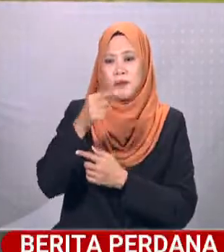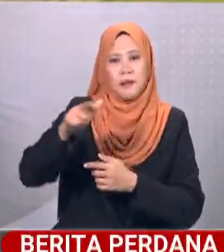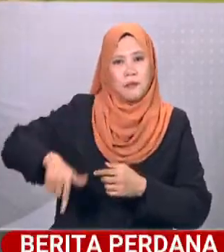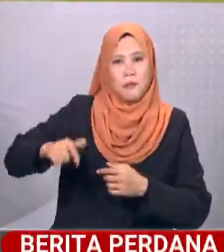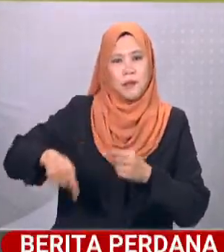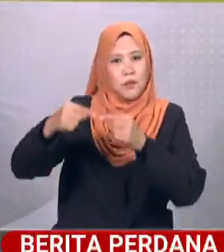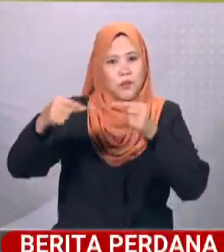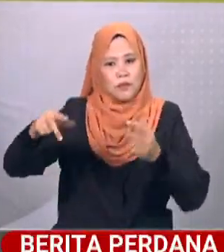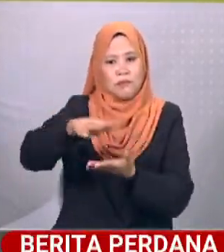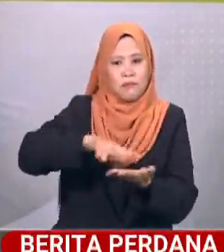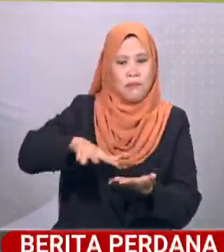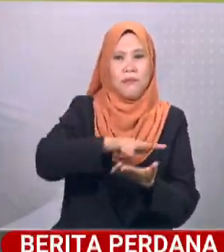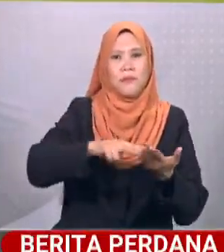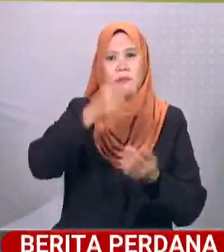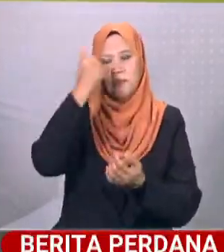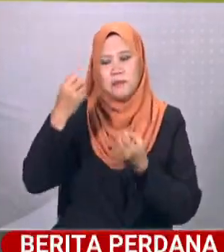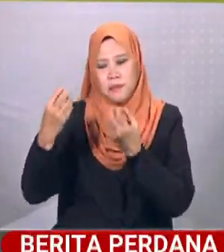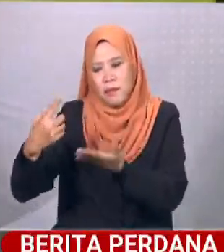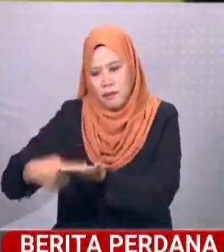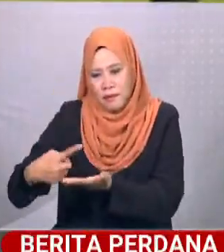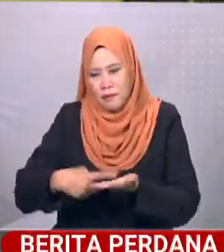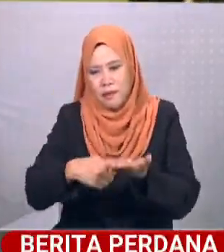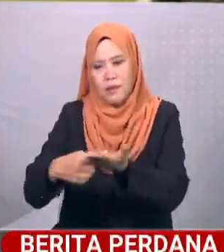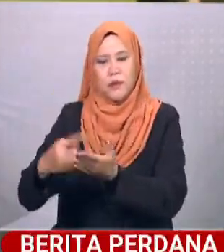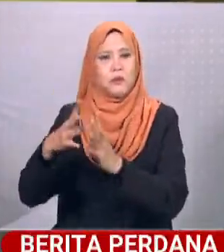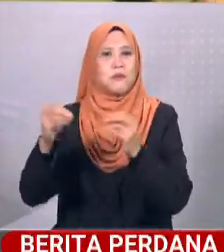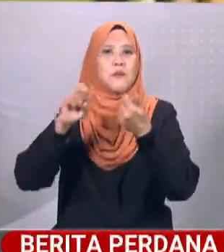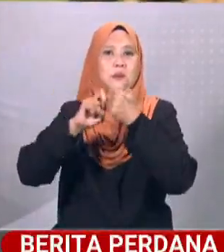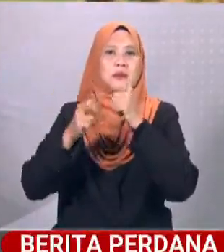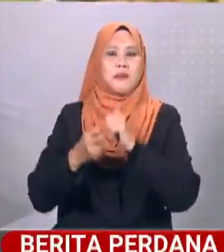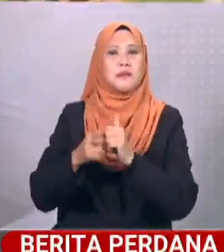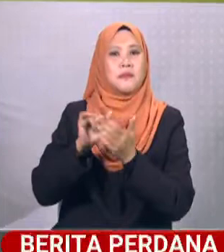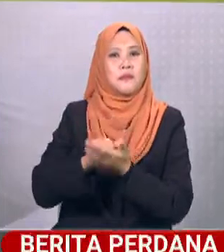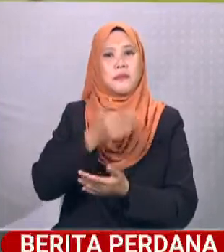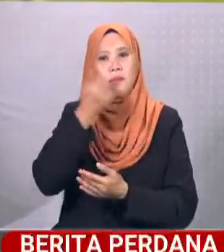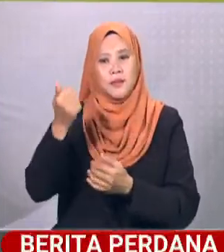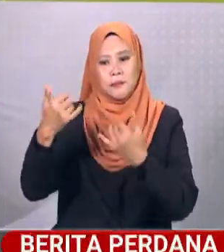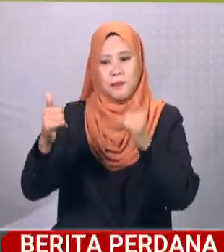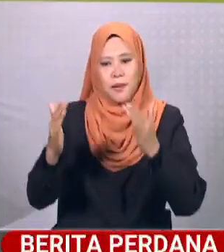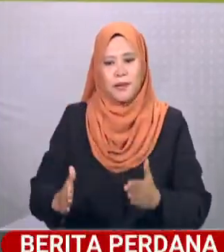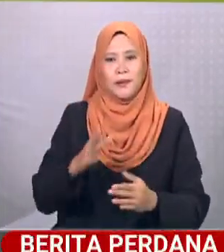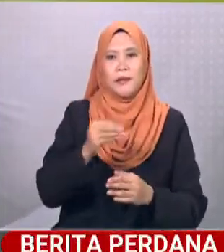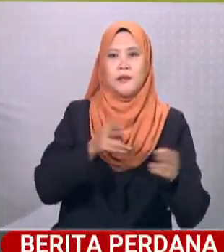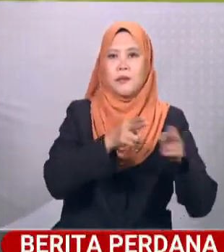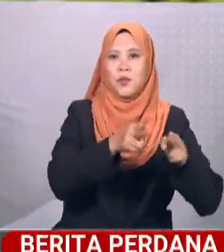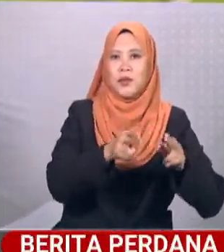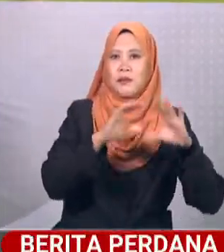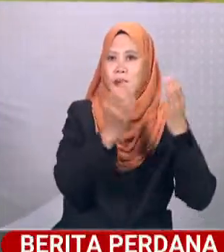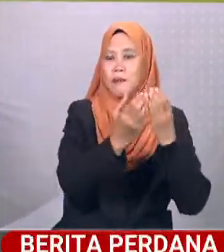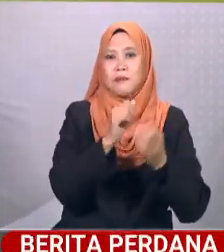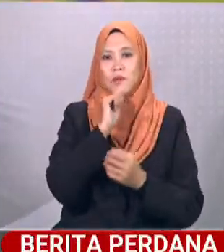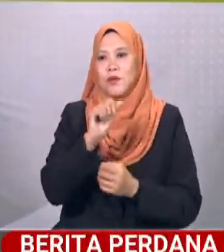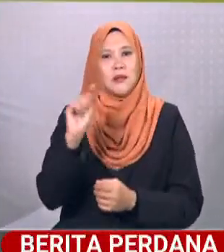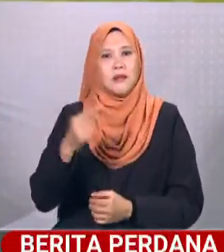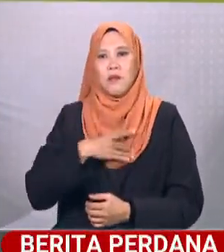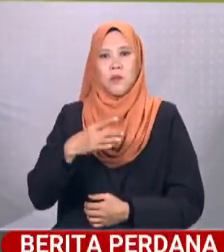ini disebabkan beberapa perbincangan untuk mendapat solusi terbaik diadakan di antara pemain dan pengurusan klub dan bukan